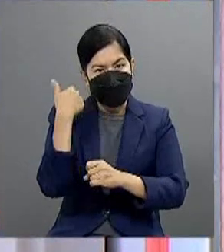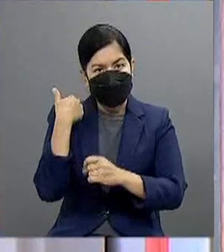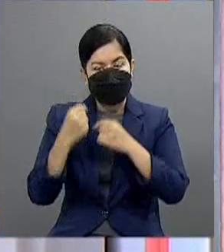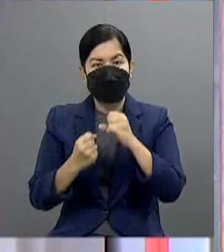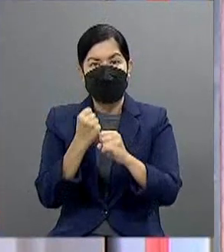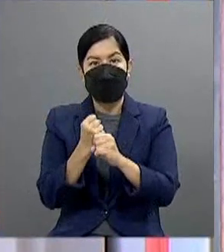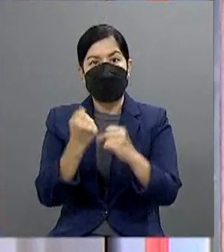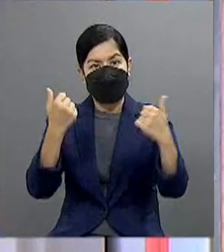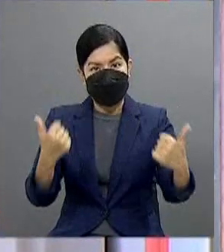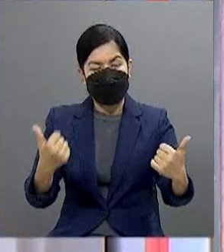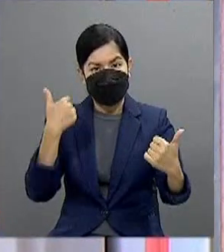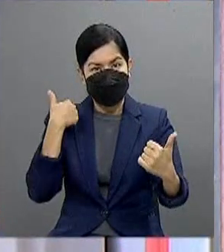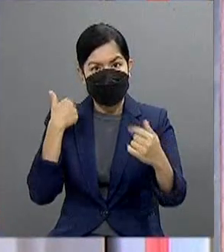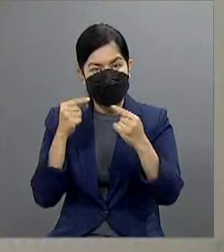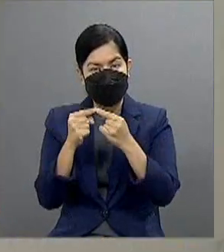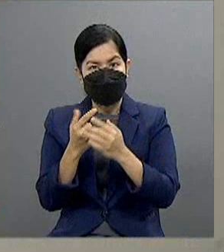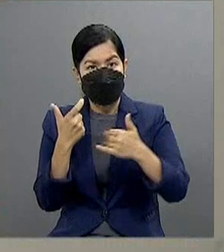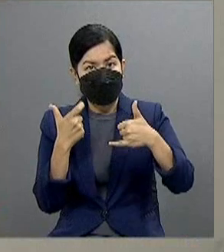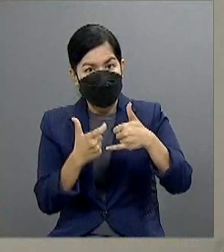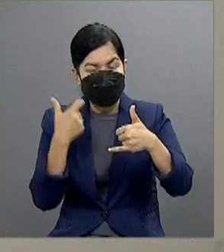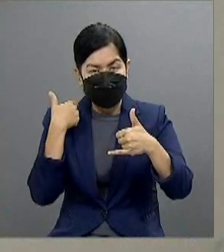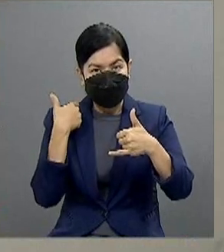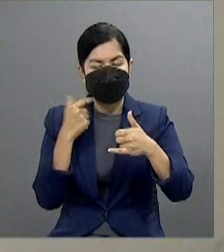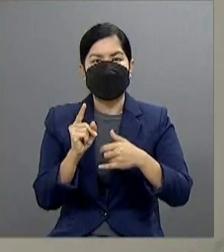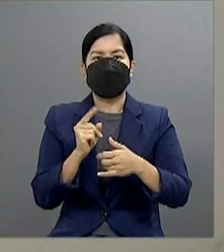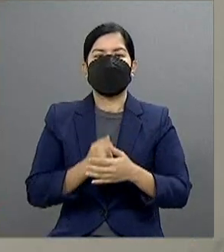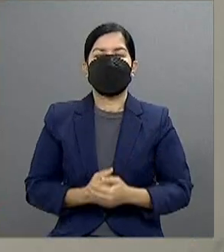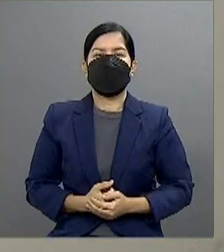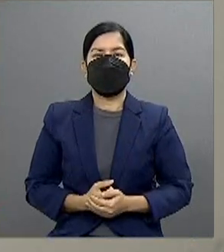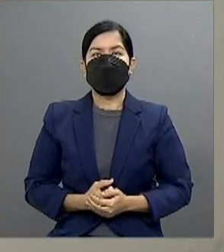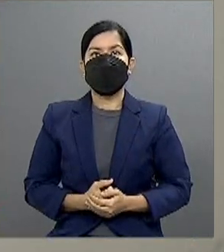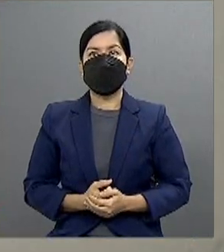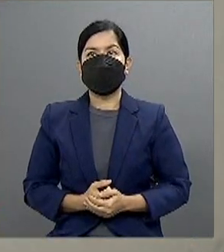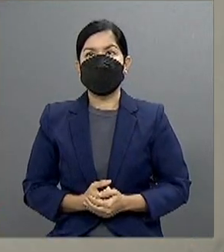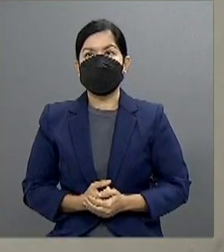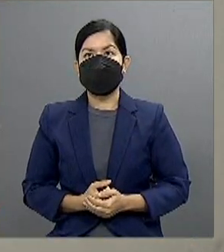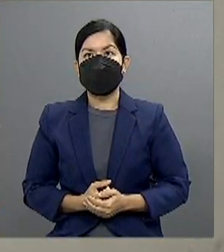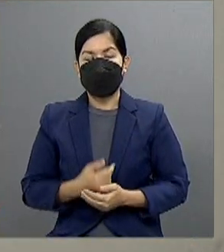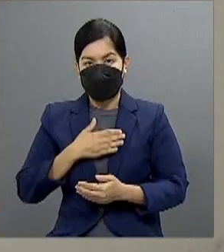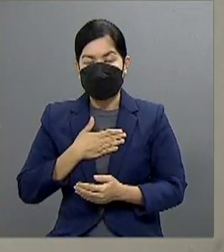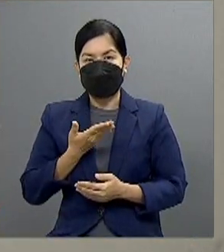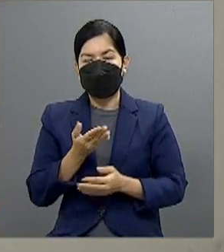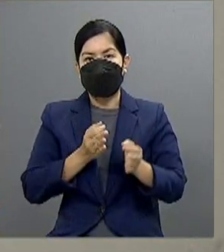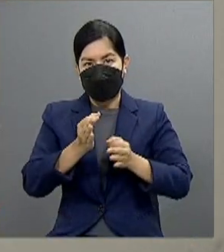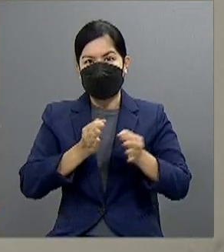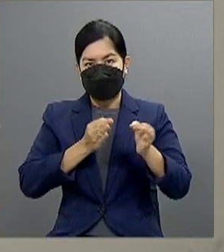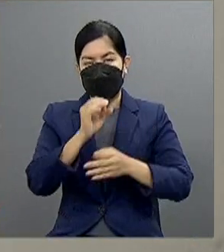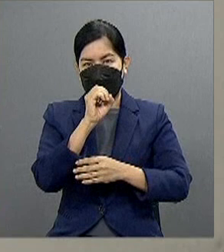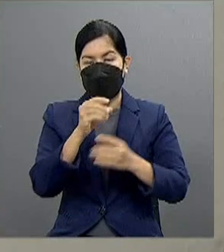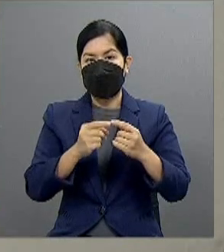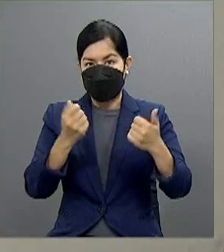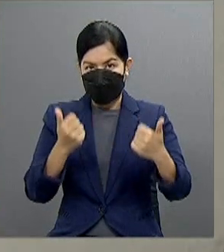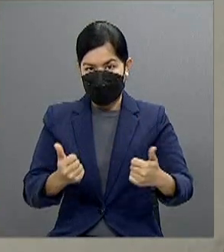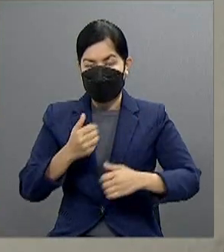ใช้ไหมครับคุณกิตนพ ครับจริงๆต้องบอกอย่างที่บอกตั้งแต่ต้นนะครับเราเป็นสตาร์ทอัพตอนนี้เราได้อนุเคราะห์พื้น